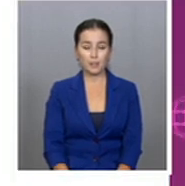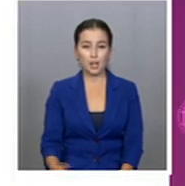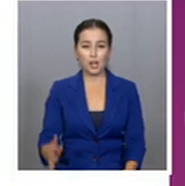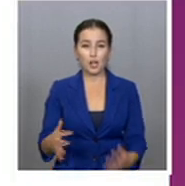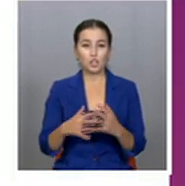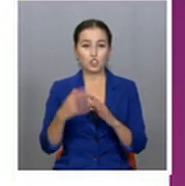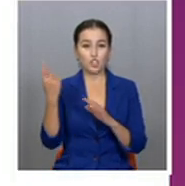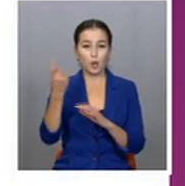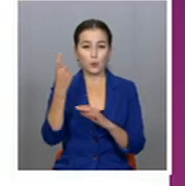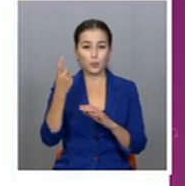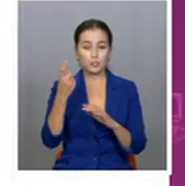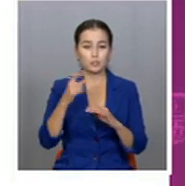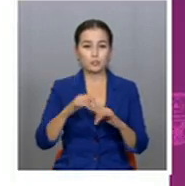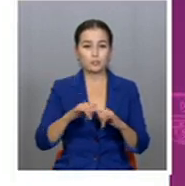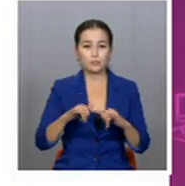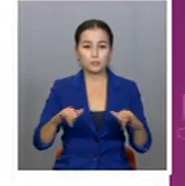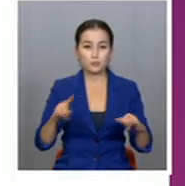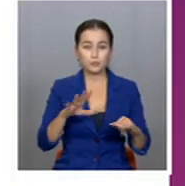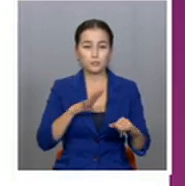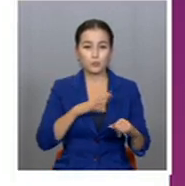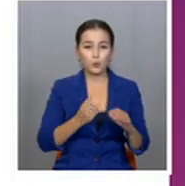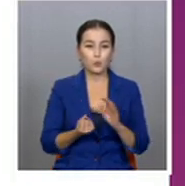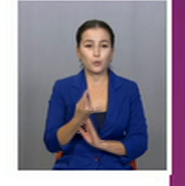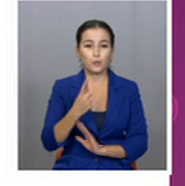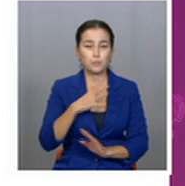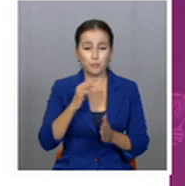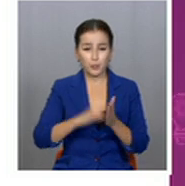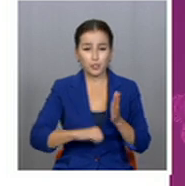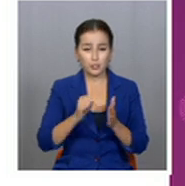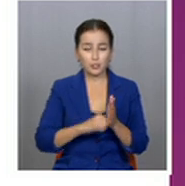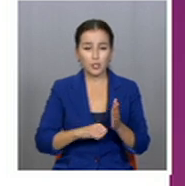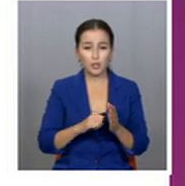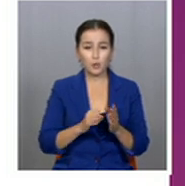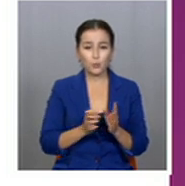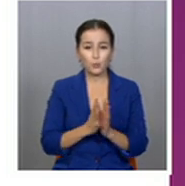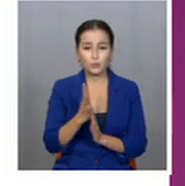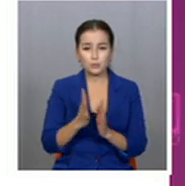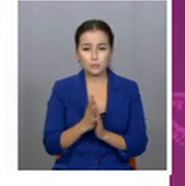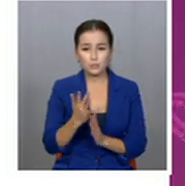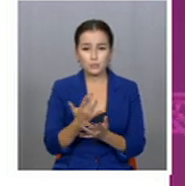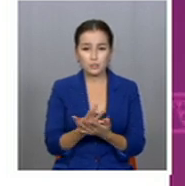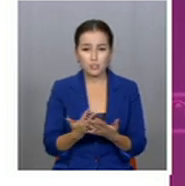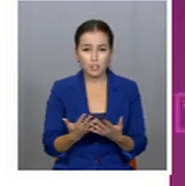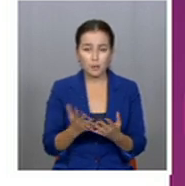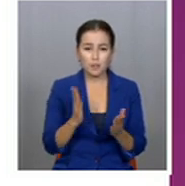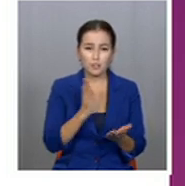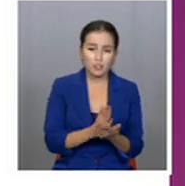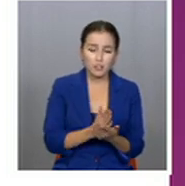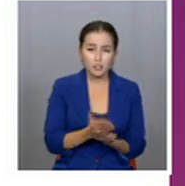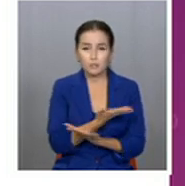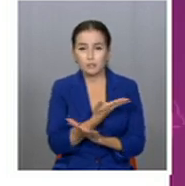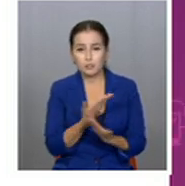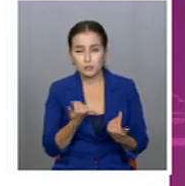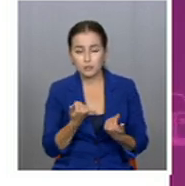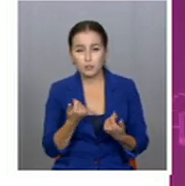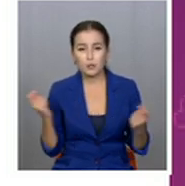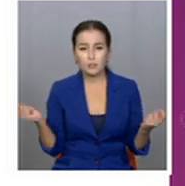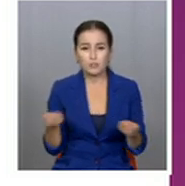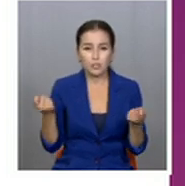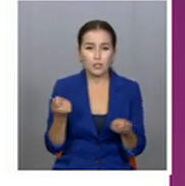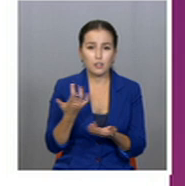Шаруашылықтың шашыраңқы ұйымдастырылуының себептері өсімдіктің жұтаңдығы, жайып бағу үшін